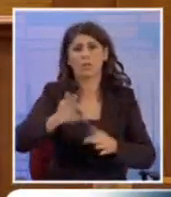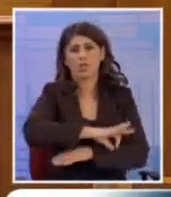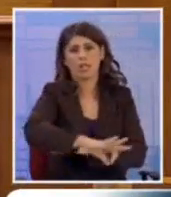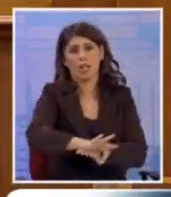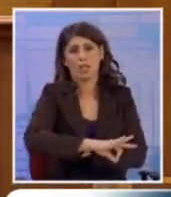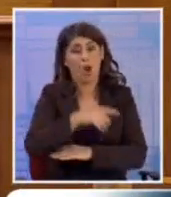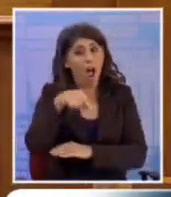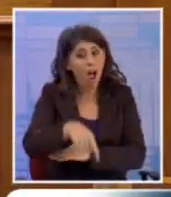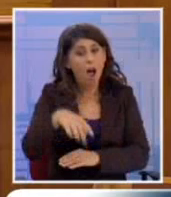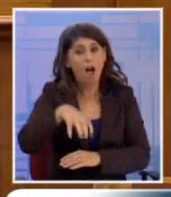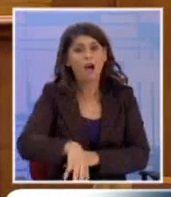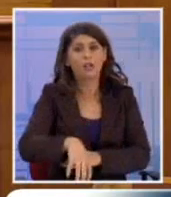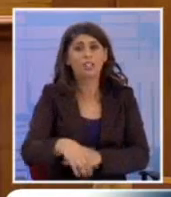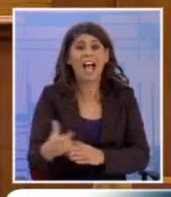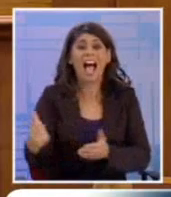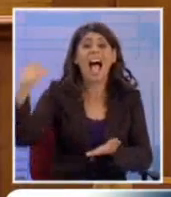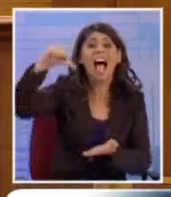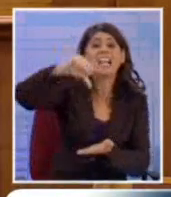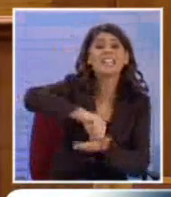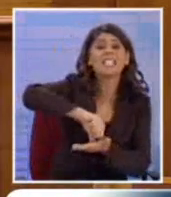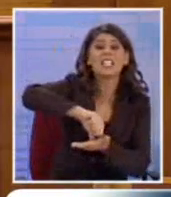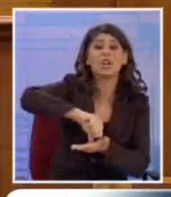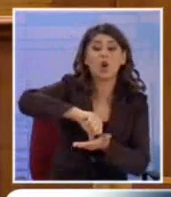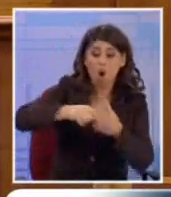τουλάχιστον αυτό το κομμάτι του αστισμού που το